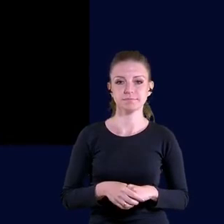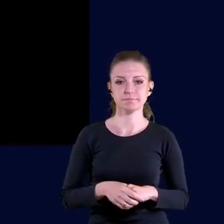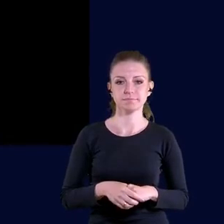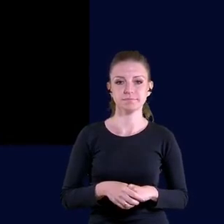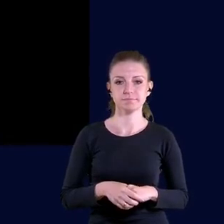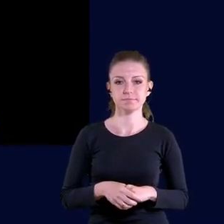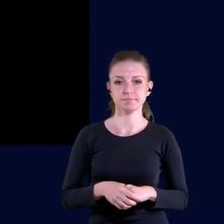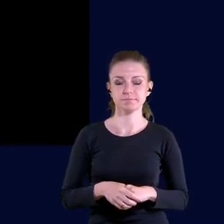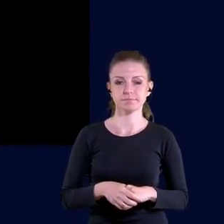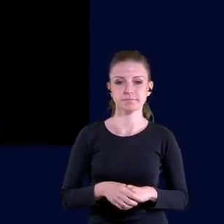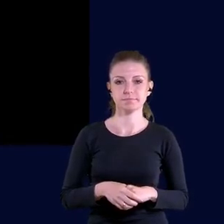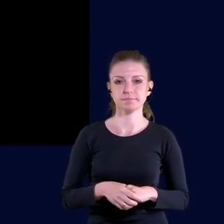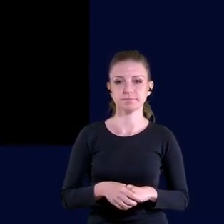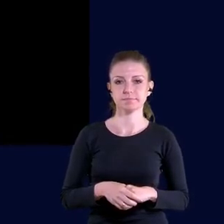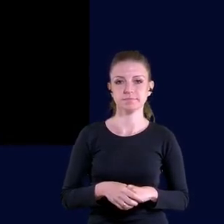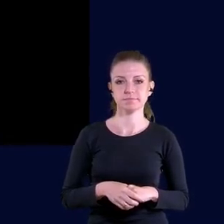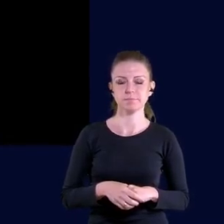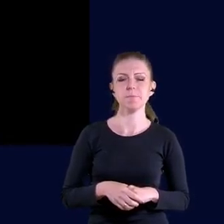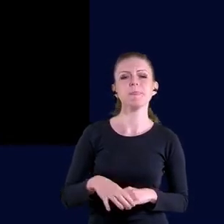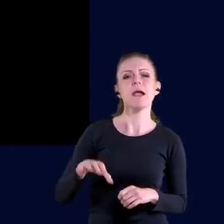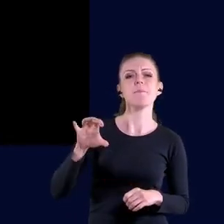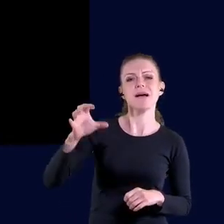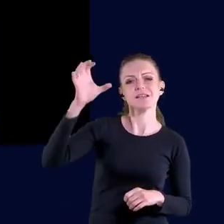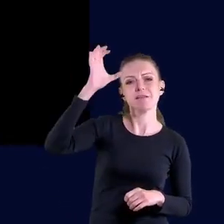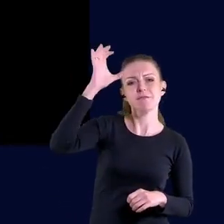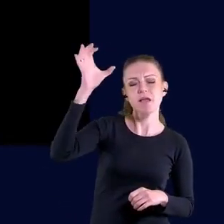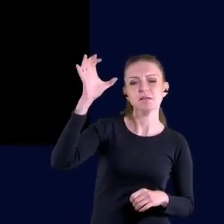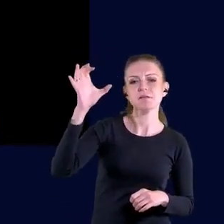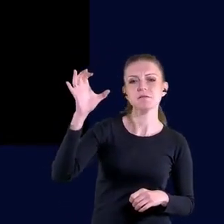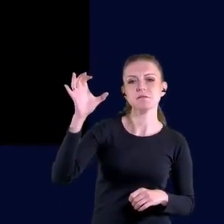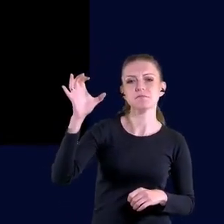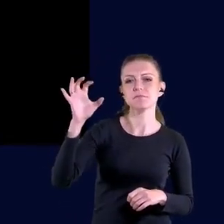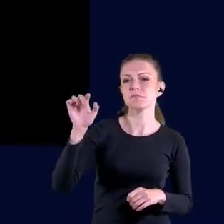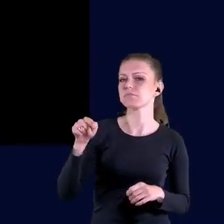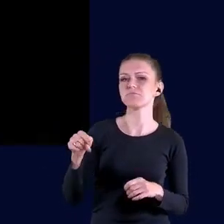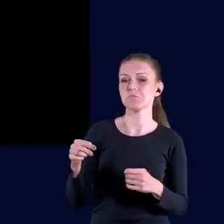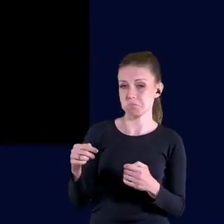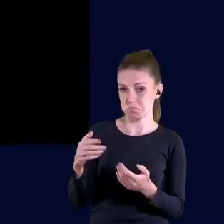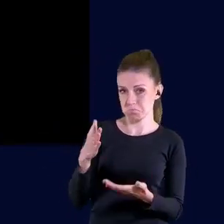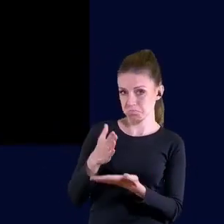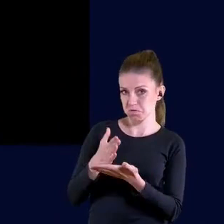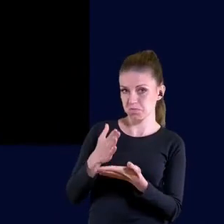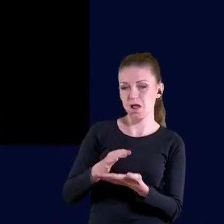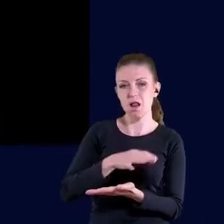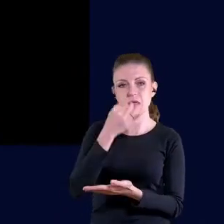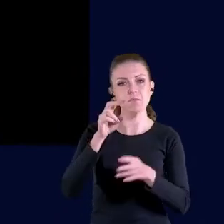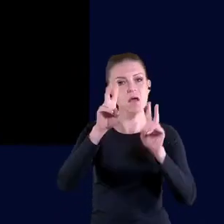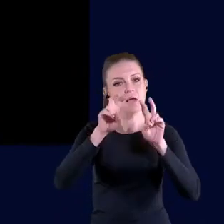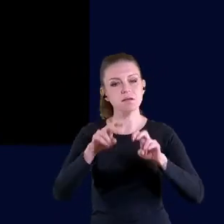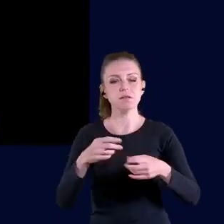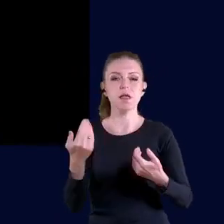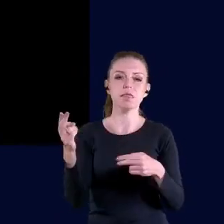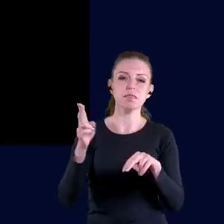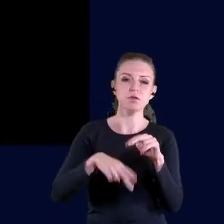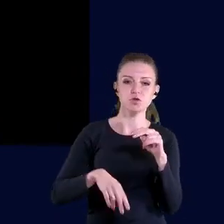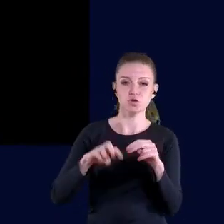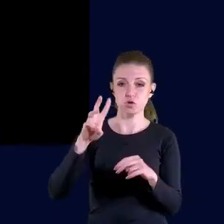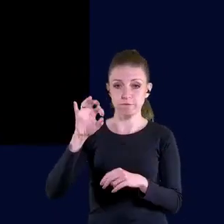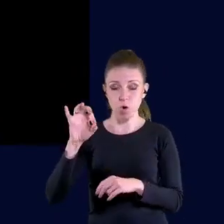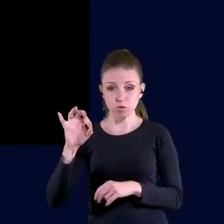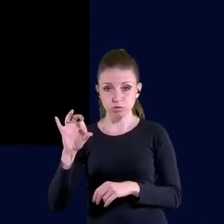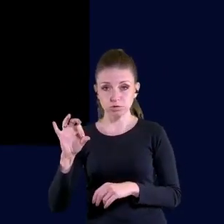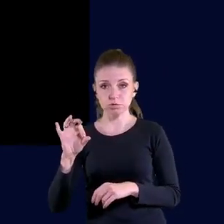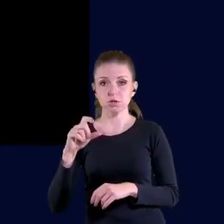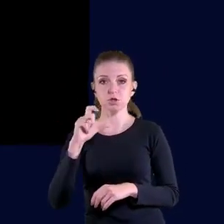na ile bazawiedzy jest Jest narzędziem lepszych do lepszym do takich analiz niż baza włosy i skopus w